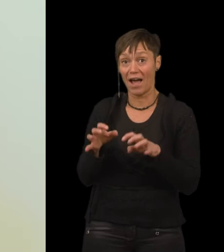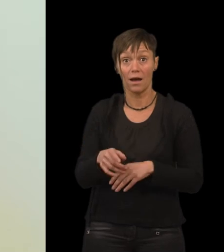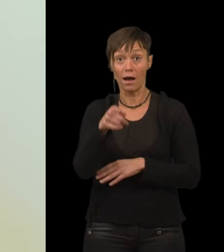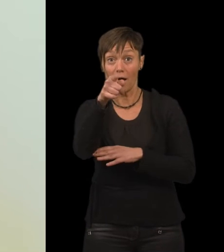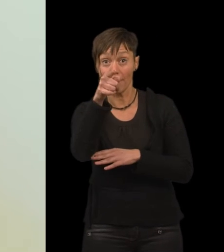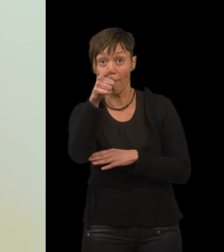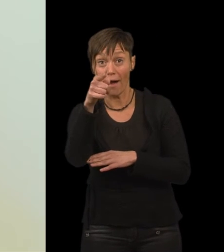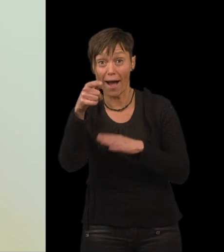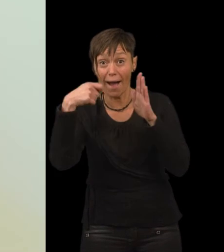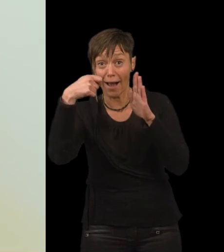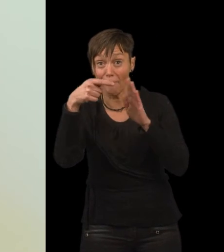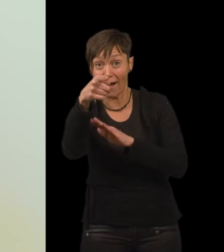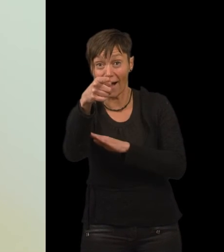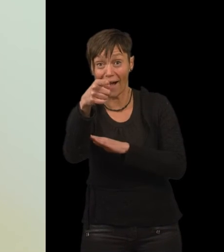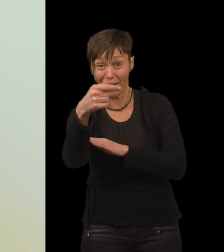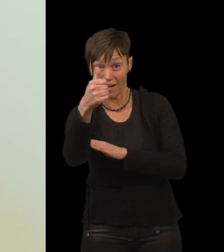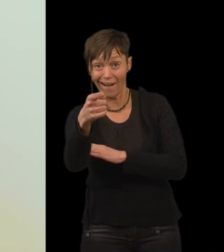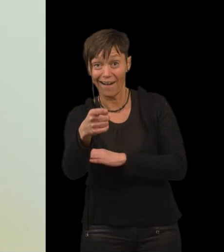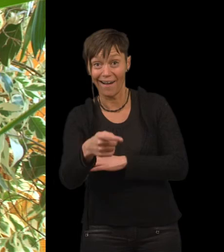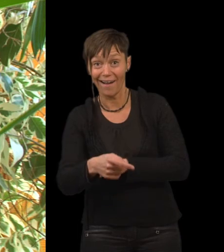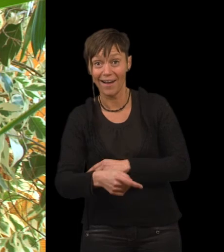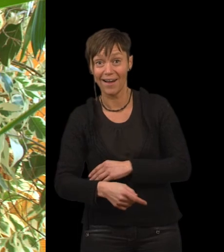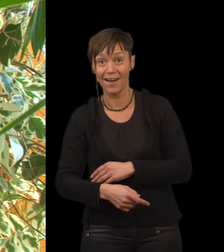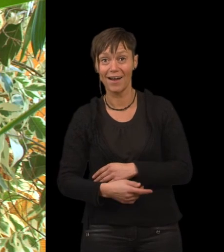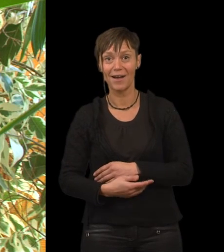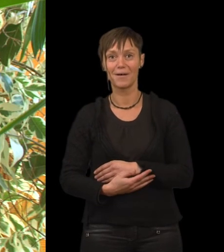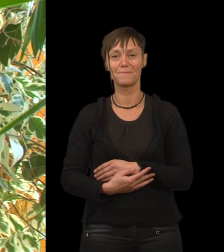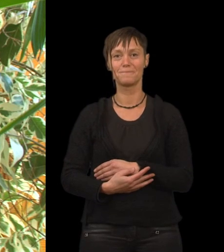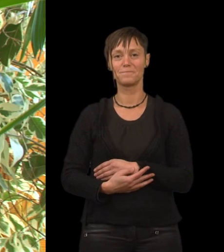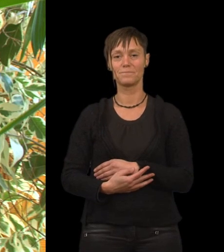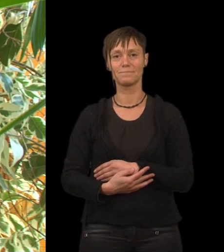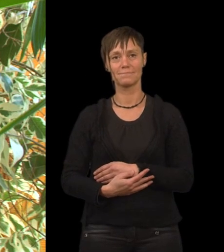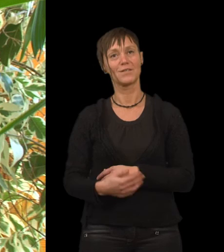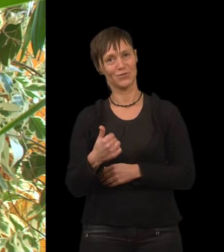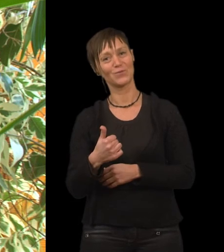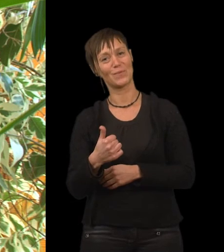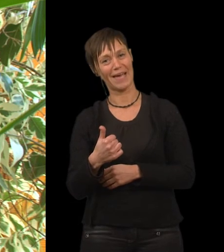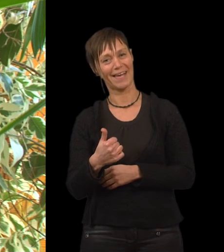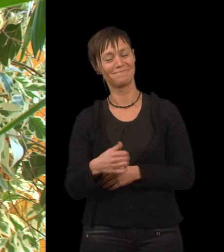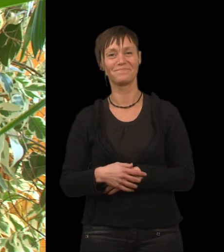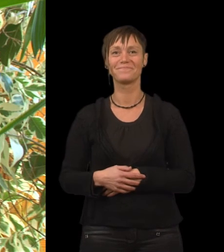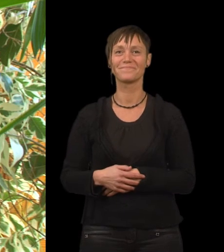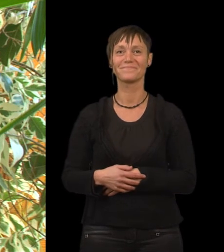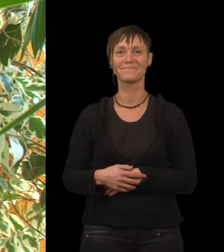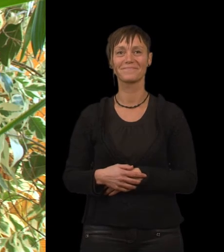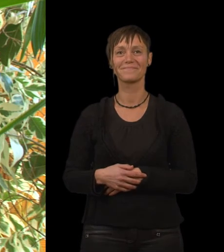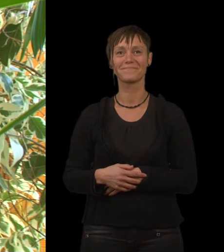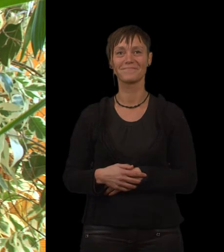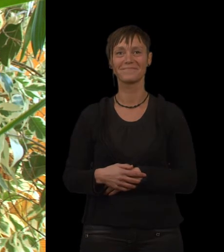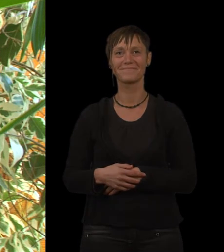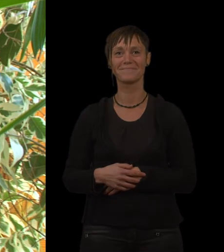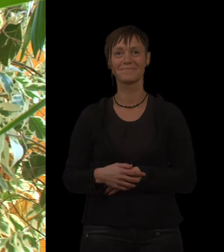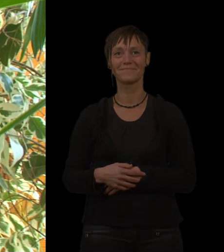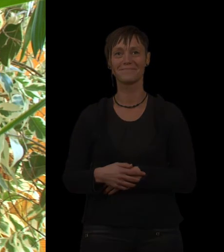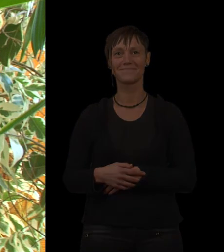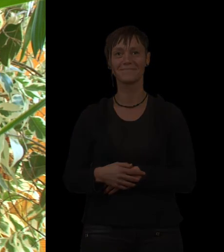retiendrai de ces 3 week-ends. Aussi bien amusé avec tout ça, travailler. Et toi,